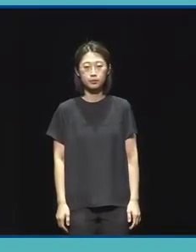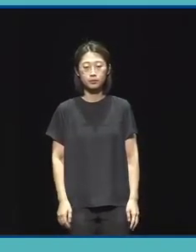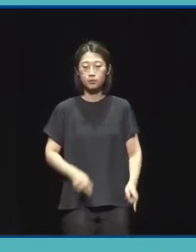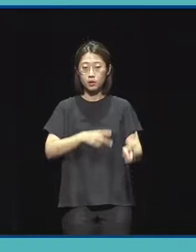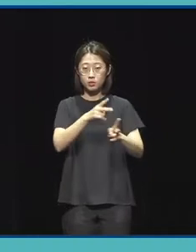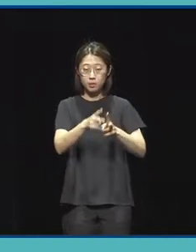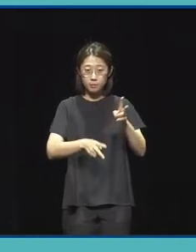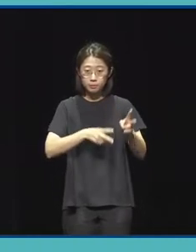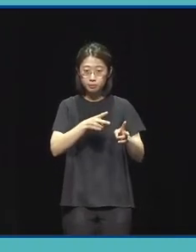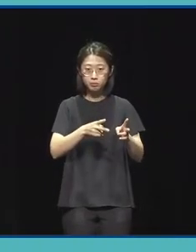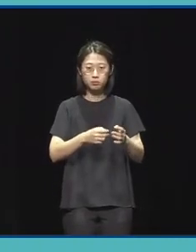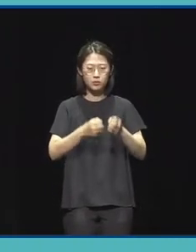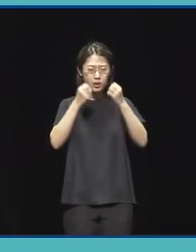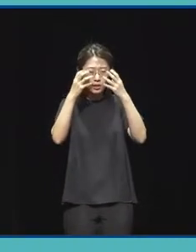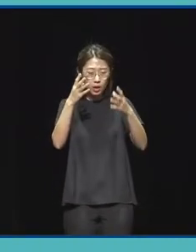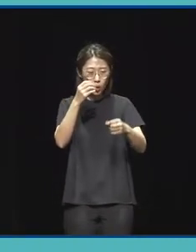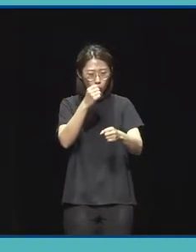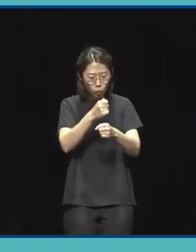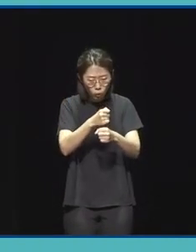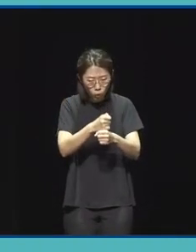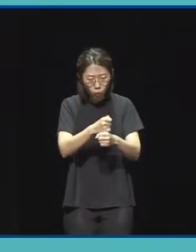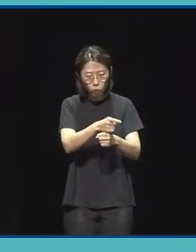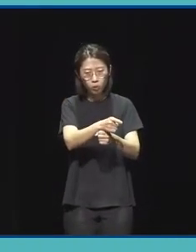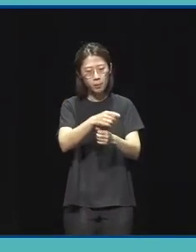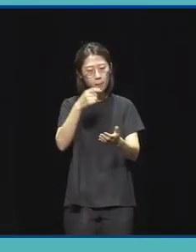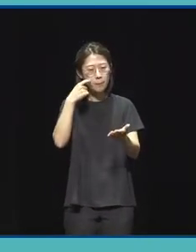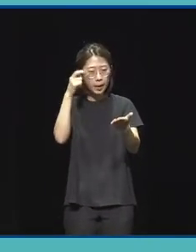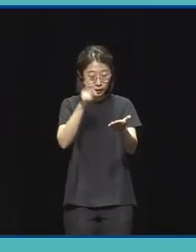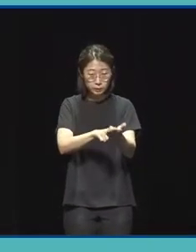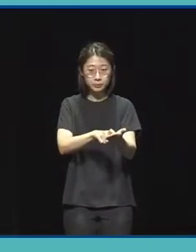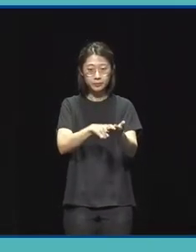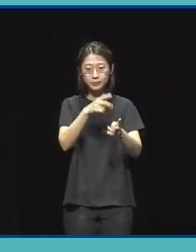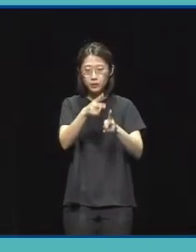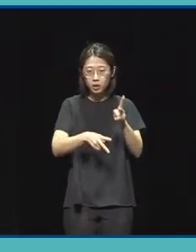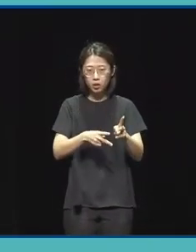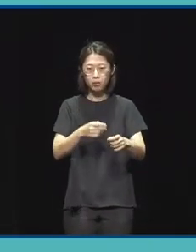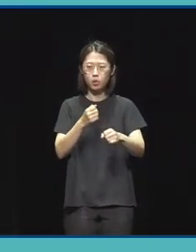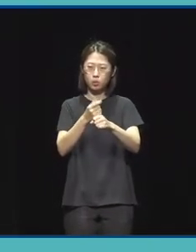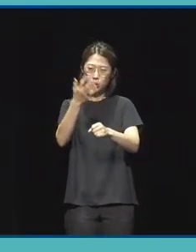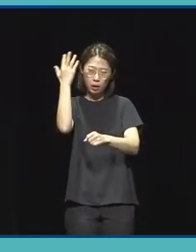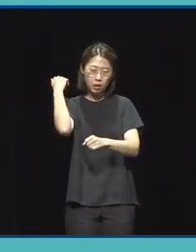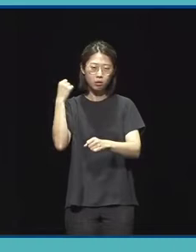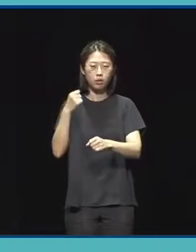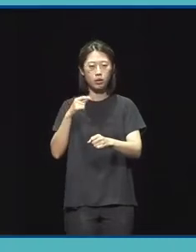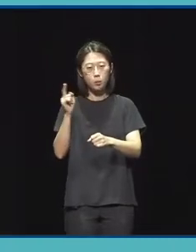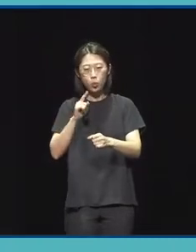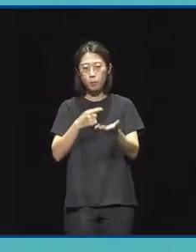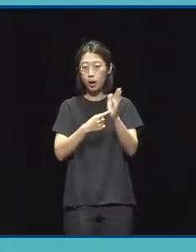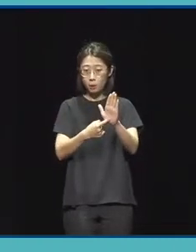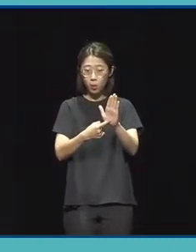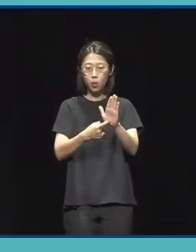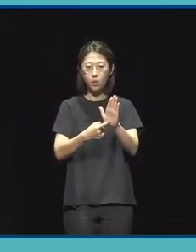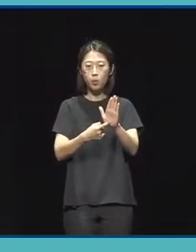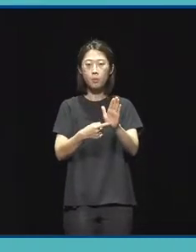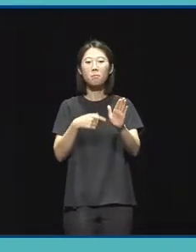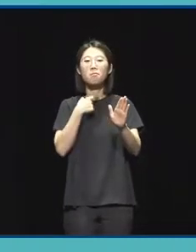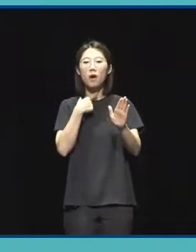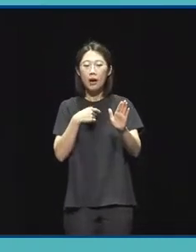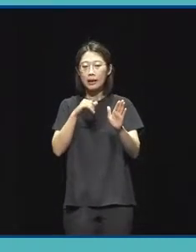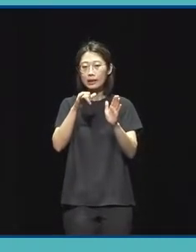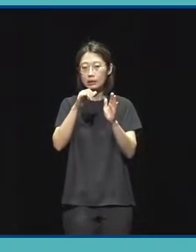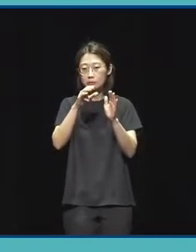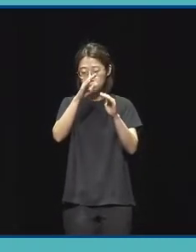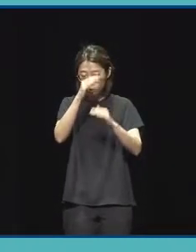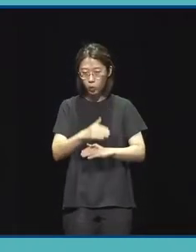사업도 새로운 신작들을 발굴하는 사업 유형인만큼 과거 발표된 이력이 있는 작품은 절대 신청